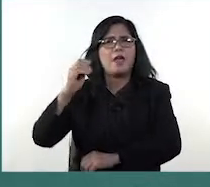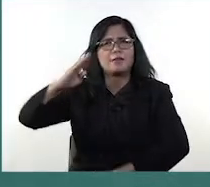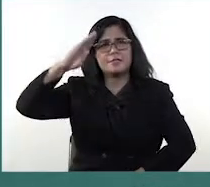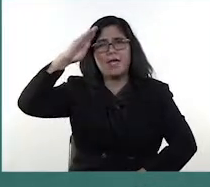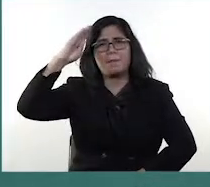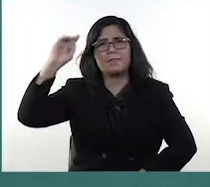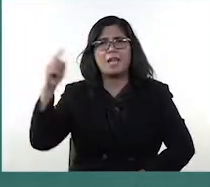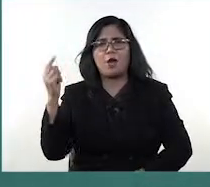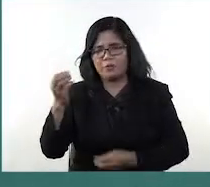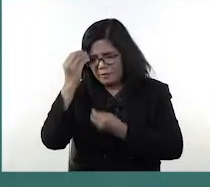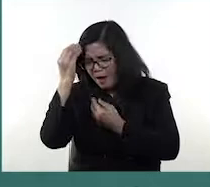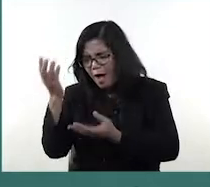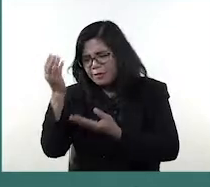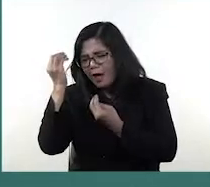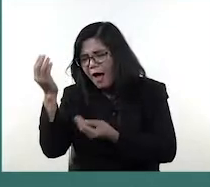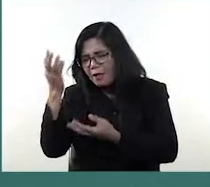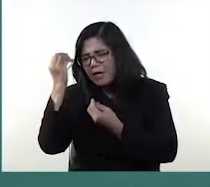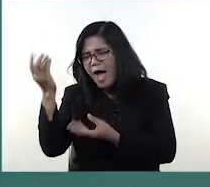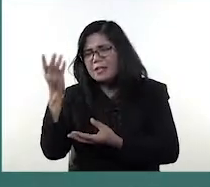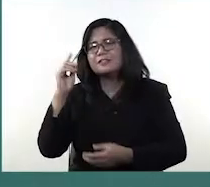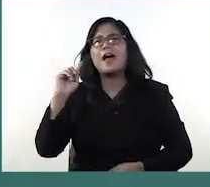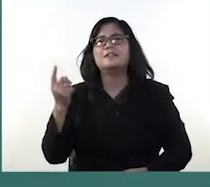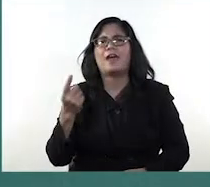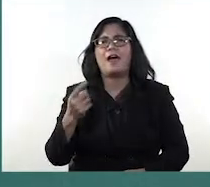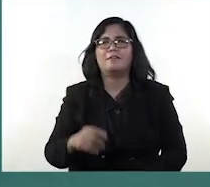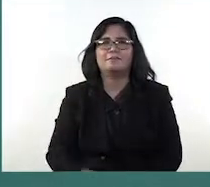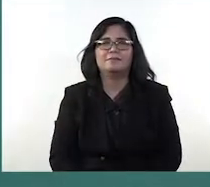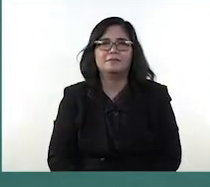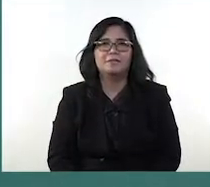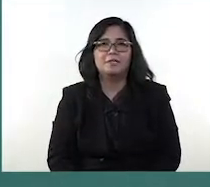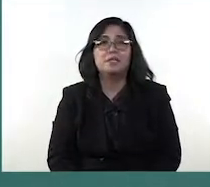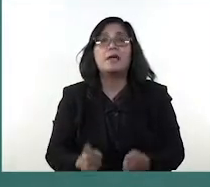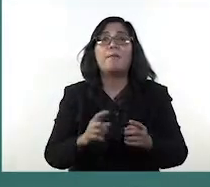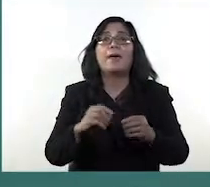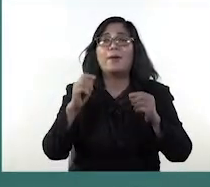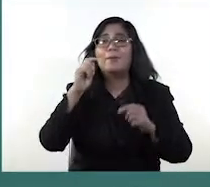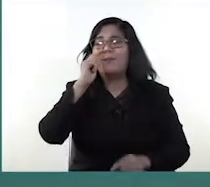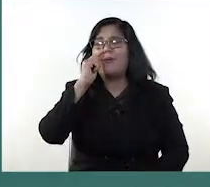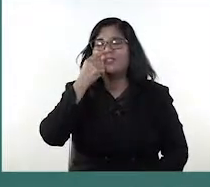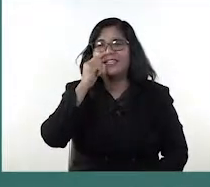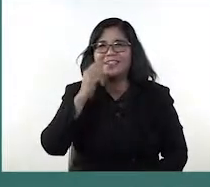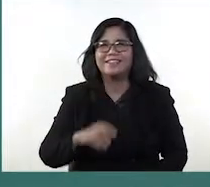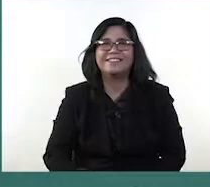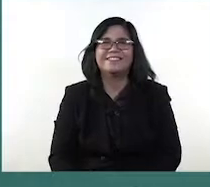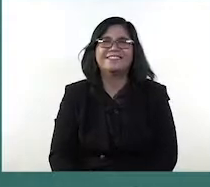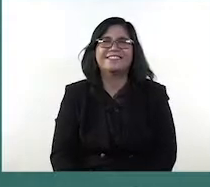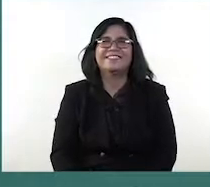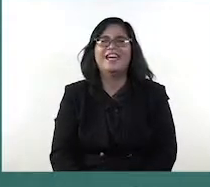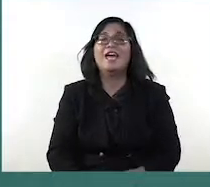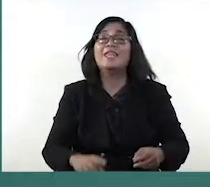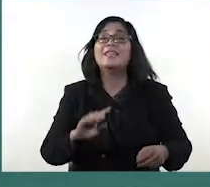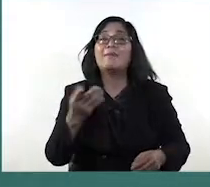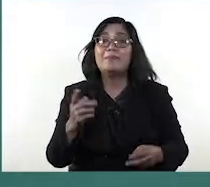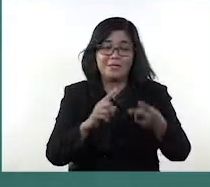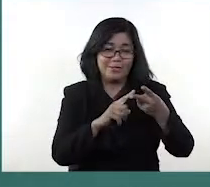file-nya berapa dengan ketaatan ketaatan ketaatan ke tangan dan lama-lama bisa jenuh sendiri Hai tapi juga seorang